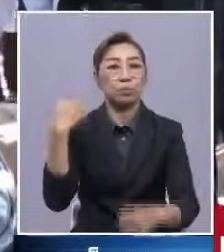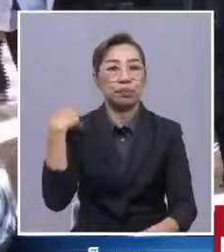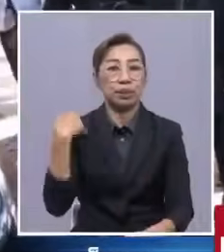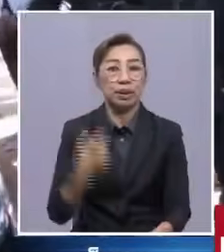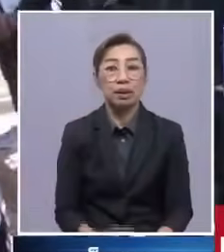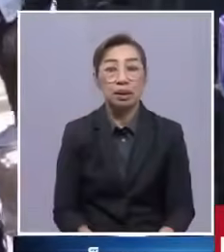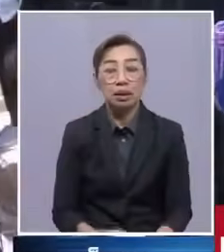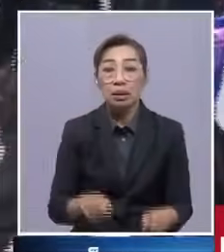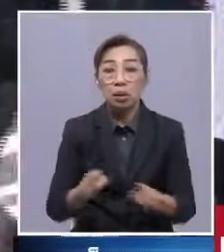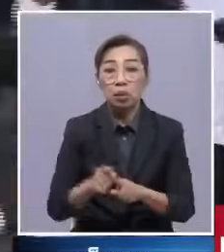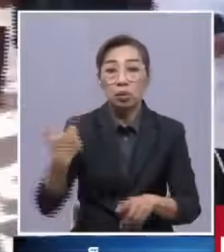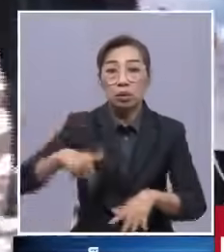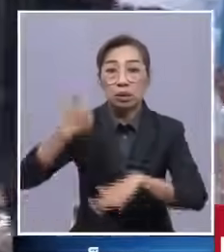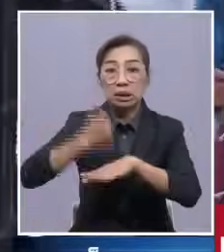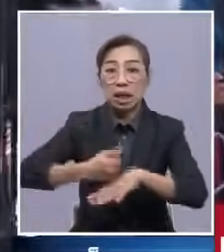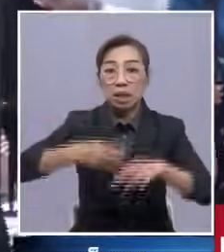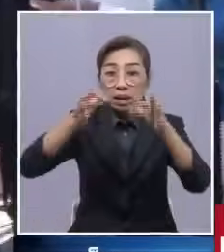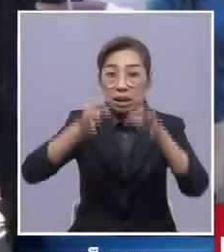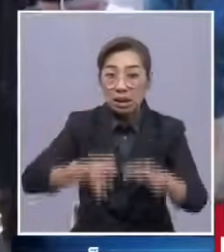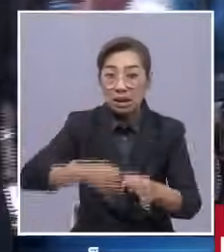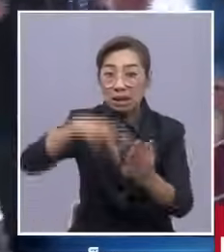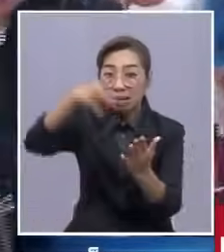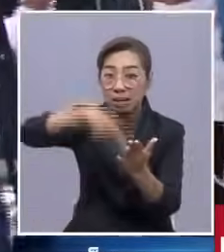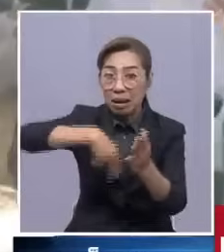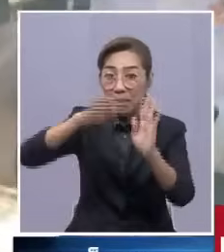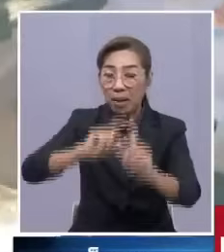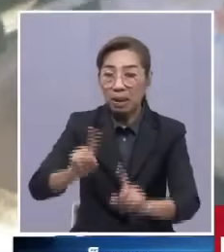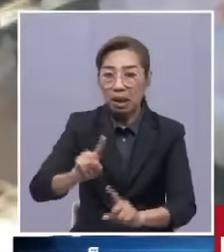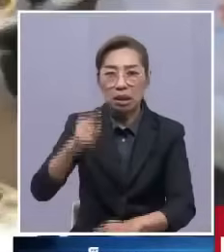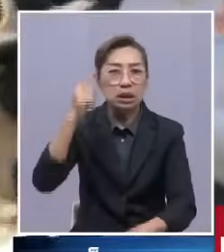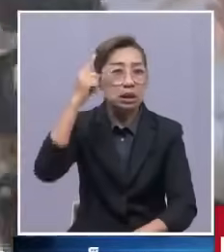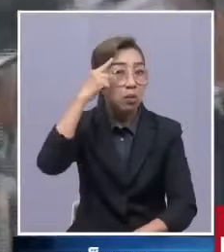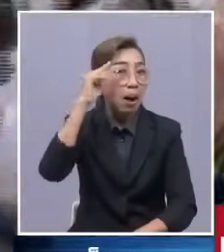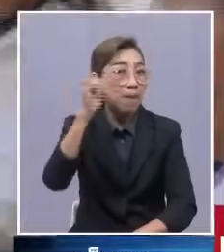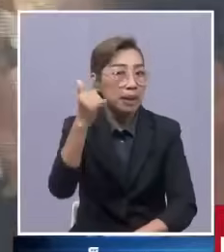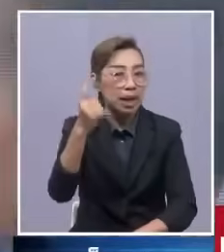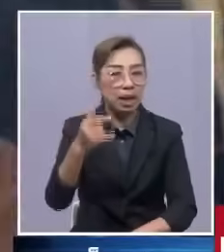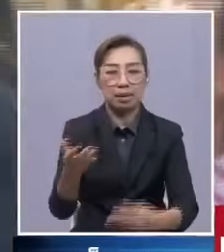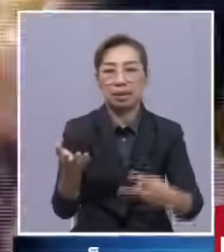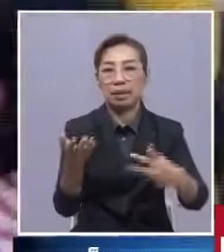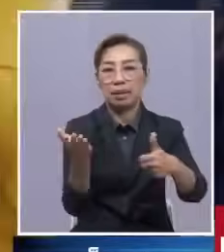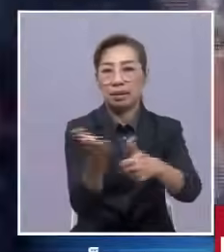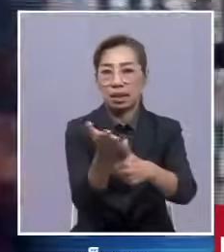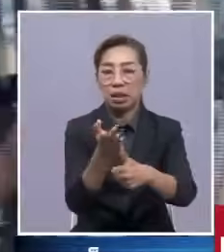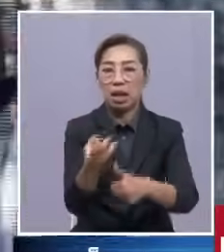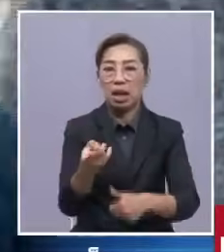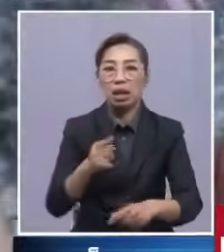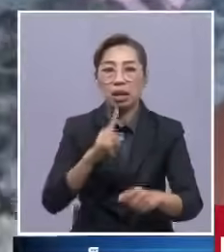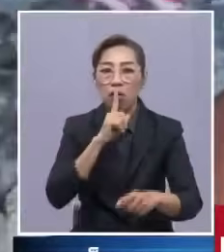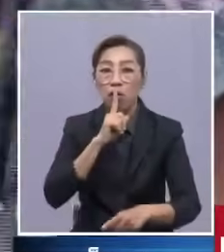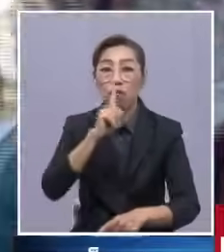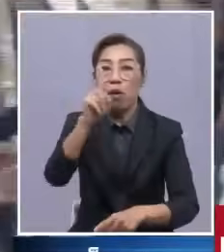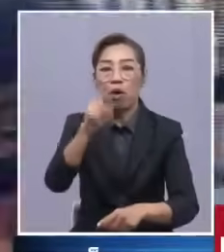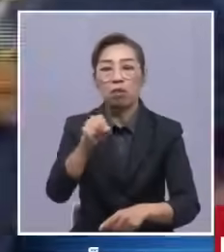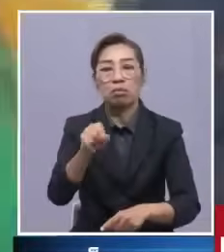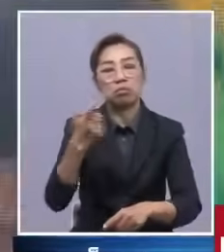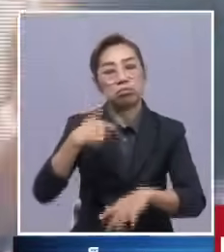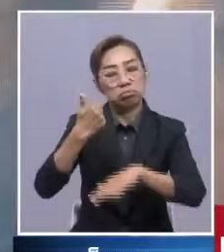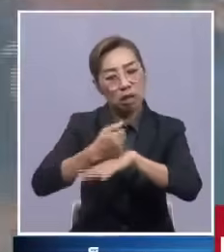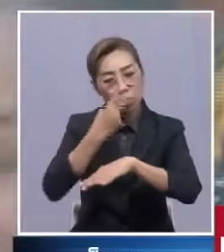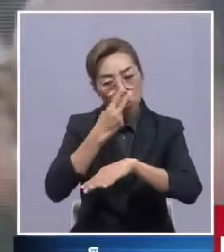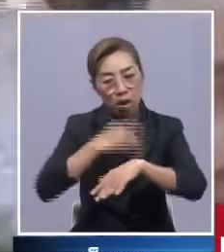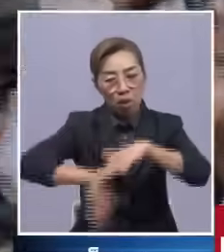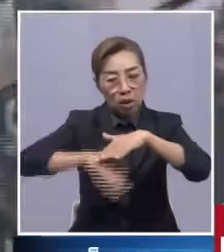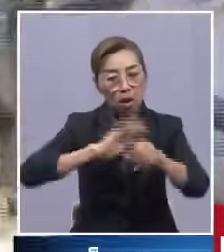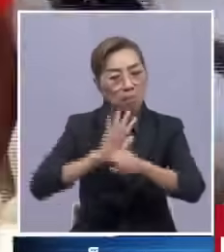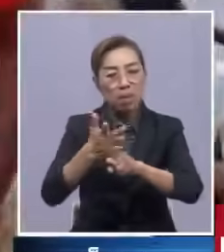ผลการตัดสินที่ออกมามีการวิเคราะห์กันถึงความเป็นไปได้นะครับนั่นก็คือ1ศาลยกฟ้องครับเนื่องจากพยานหลักฐานไม่เพียงพ